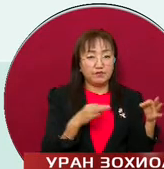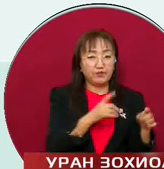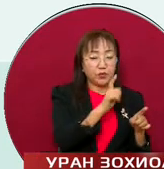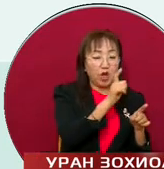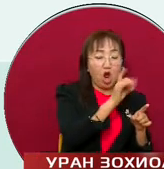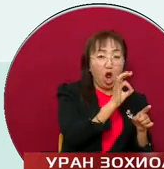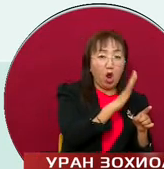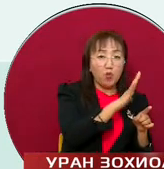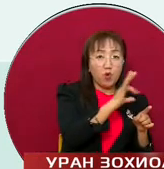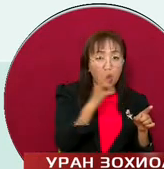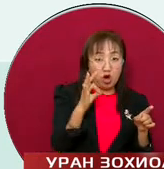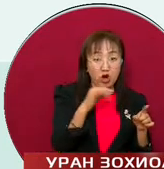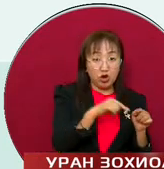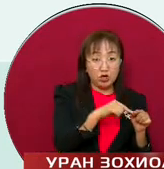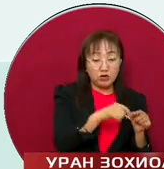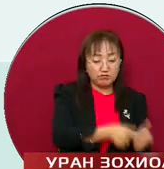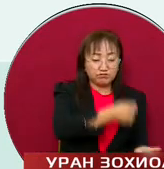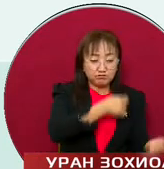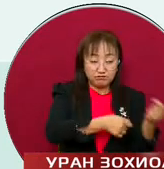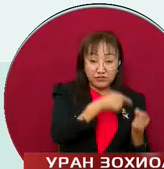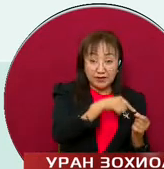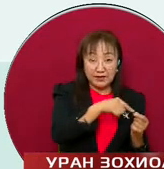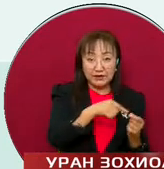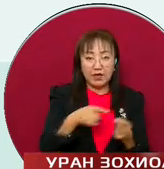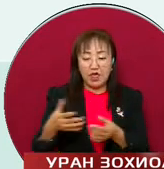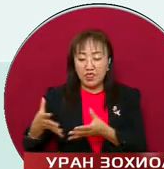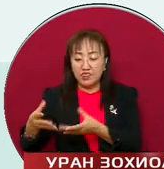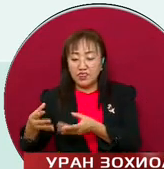Ховоог дэвтээсэн гүзээтэй адилтгсан.